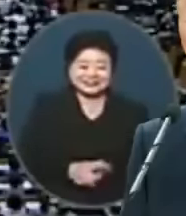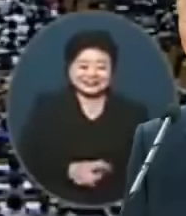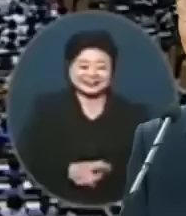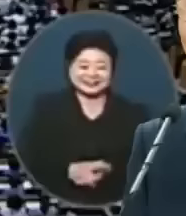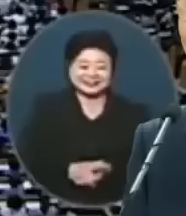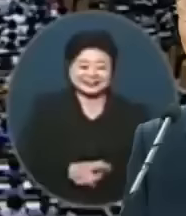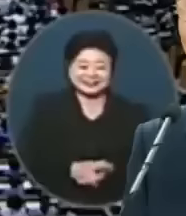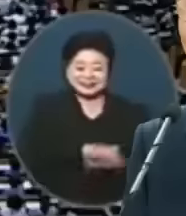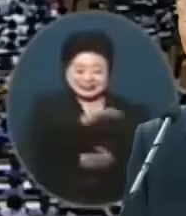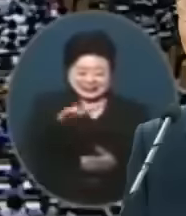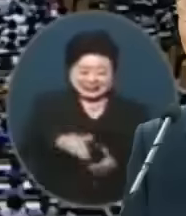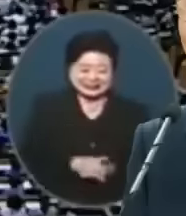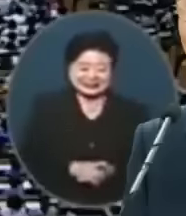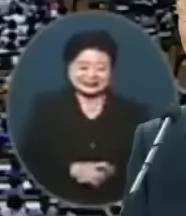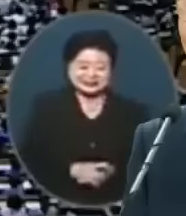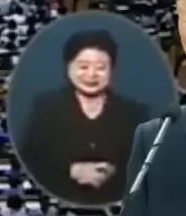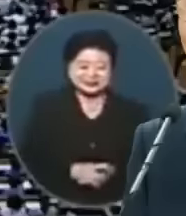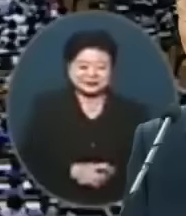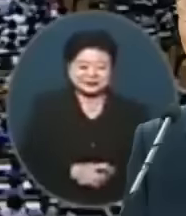우리는